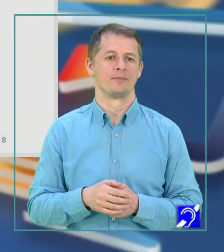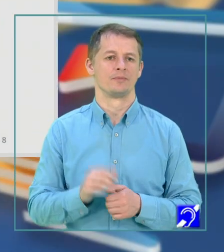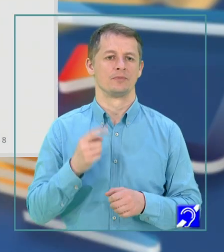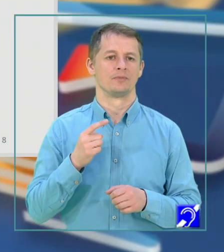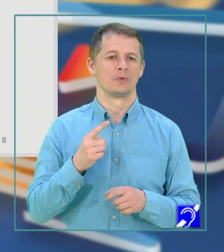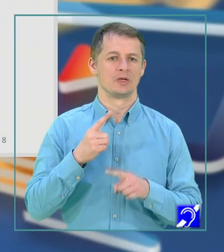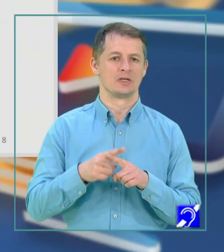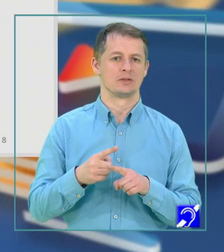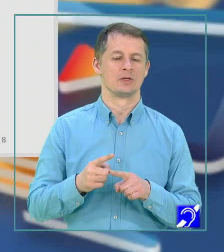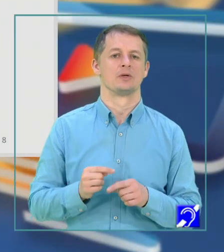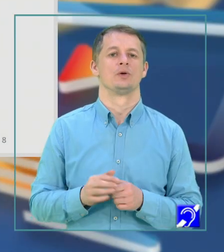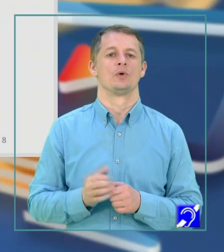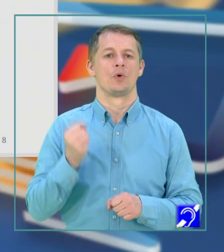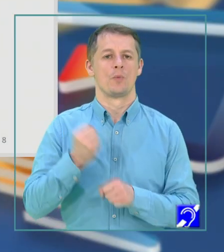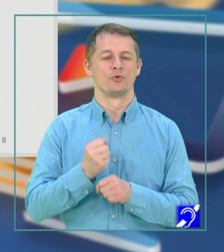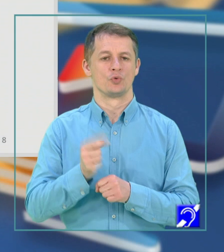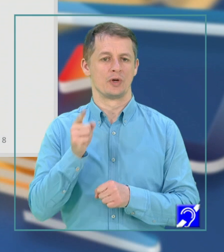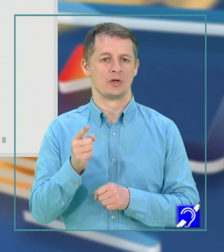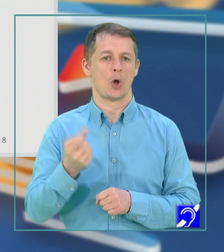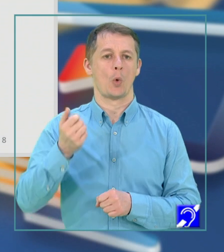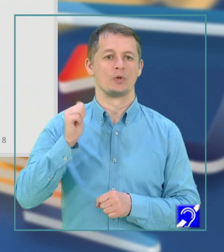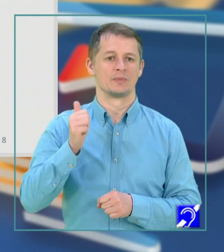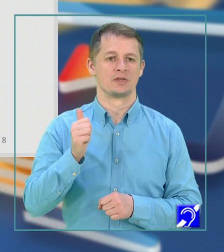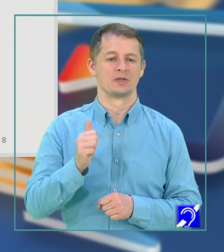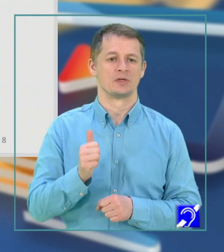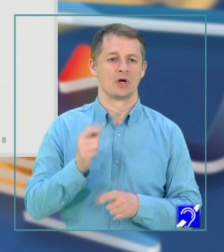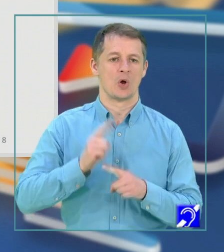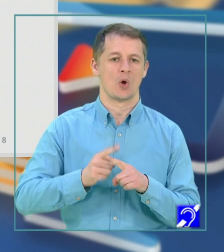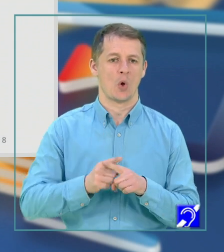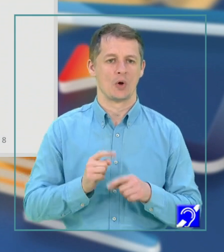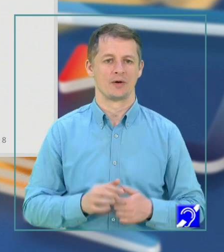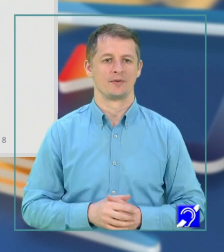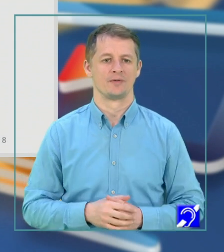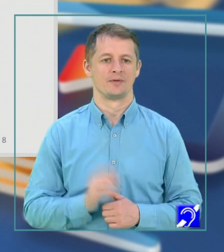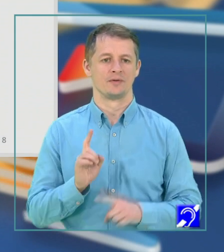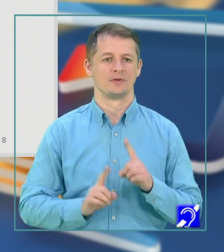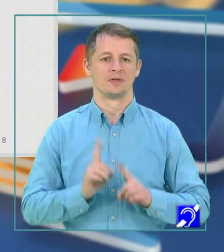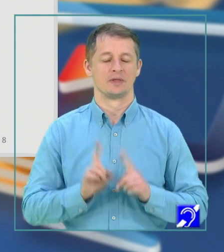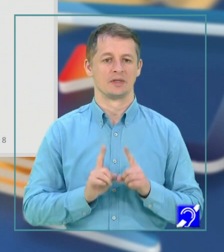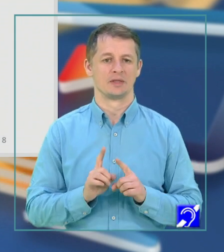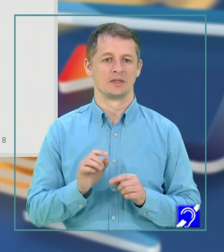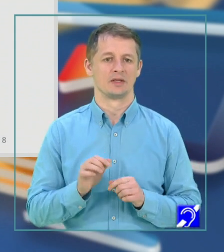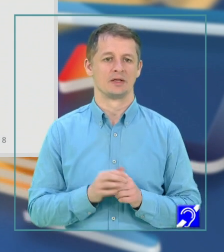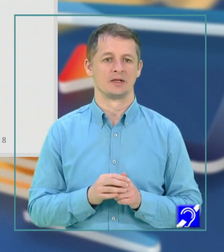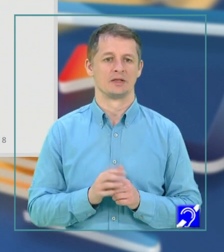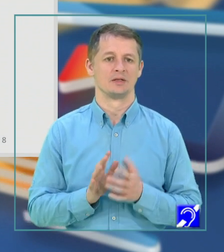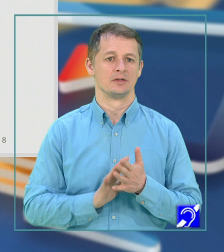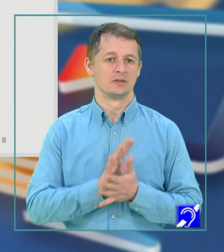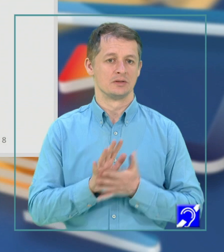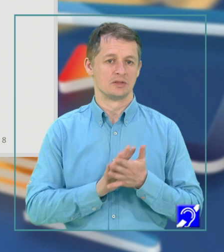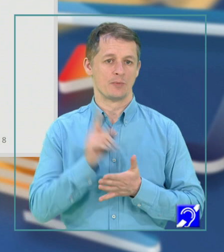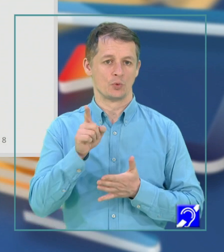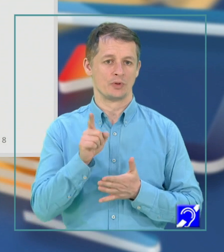de 11 ori, de 11 ori apare elementul x, mare atenție că dacă semnul de compunere apare